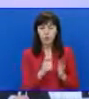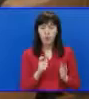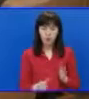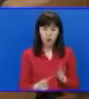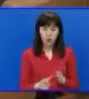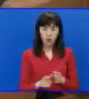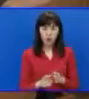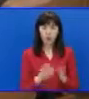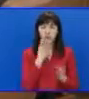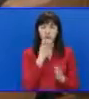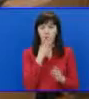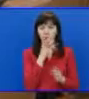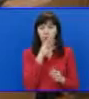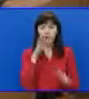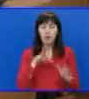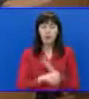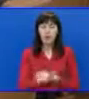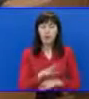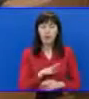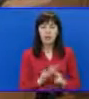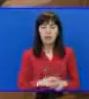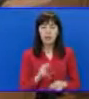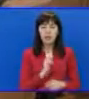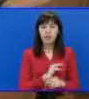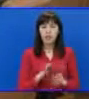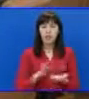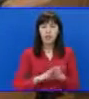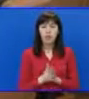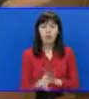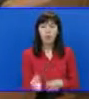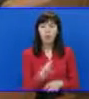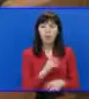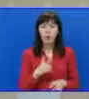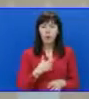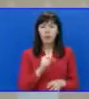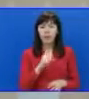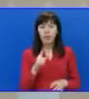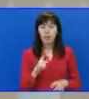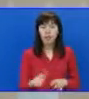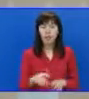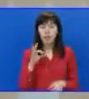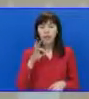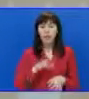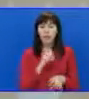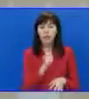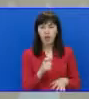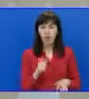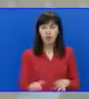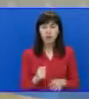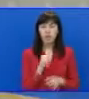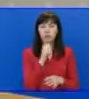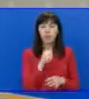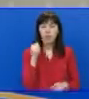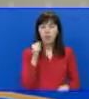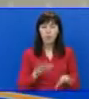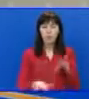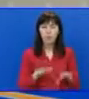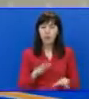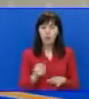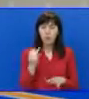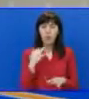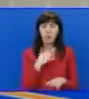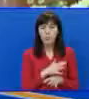жылыту қазандықтарына қосылған. Осындай әрекеттердің салдарынан облыста газ бен көмірге уланғандардың қатары алдыңғы жылмен салыстырғанда